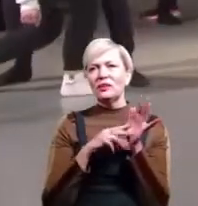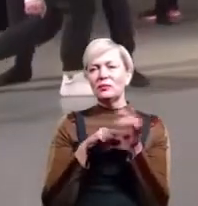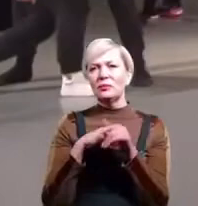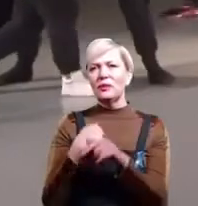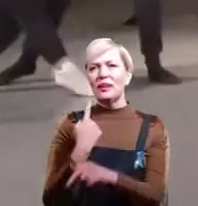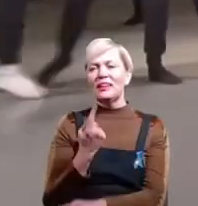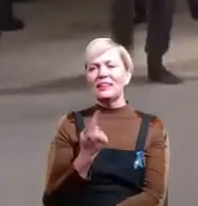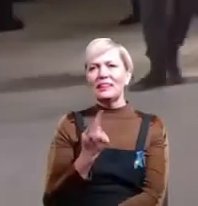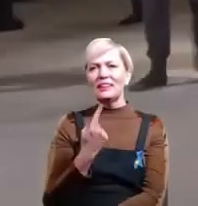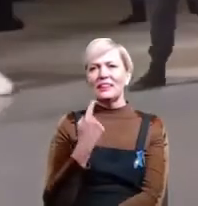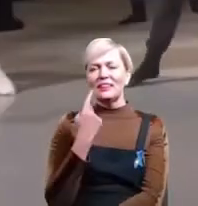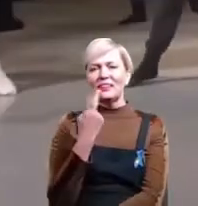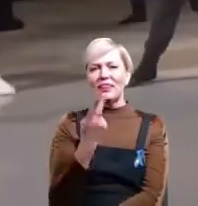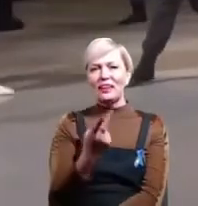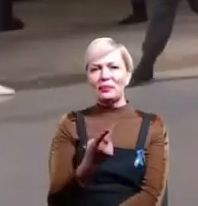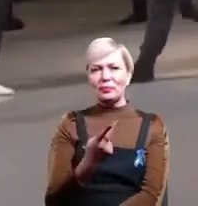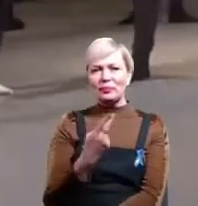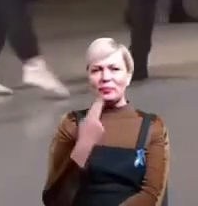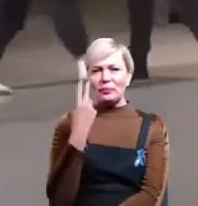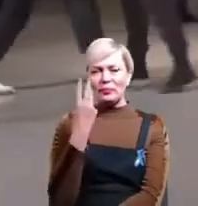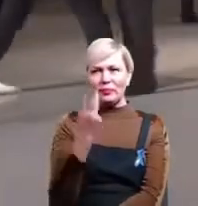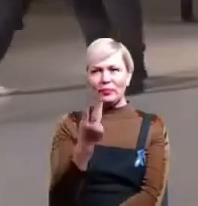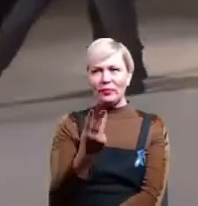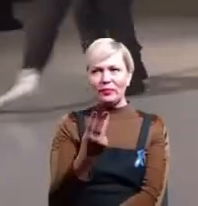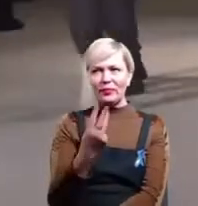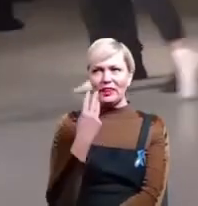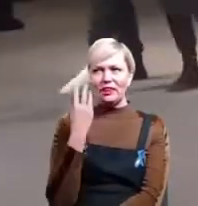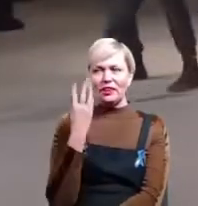7, 8. Раз, два, три,